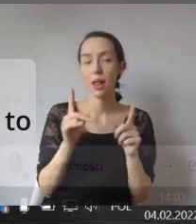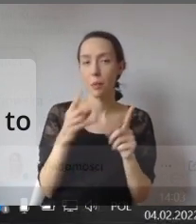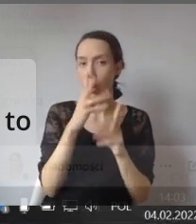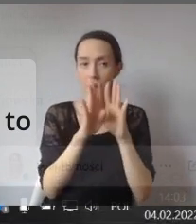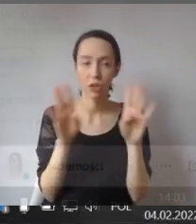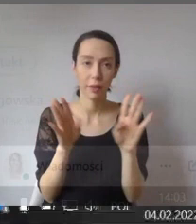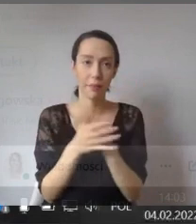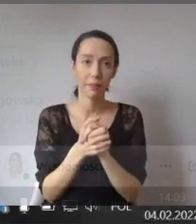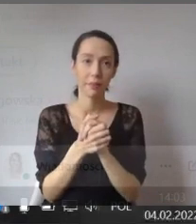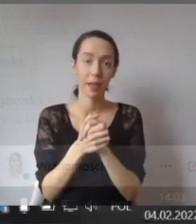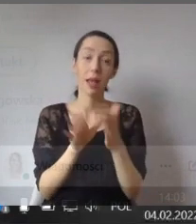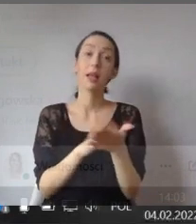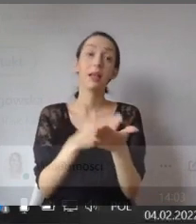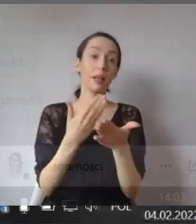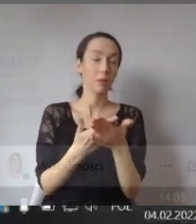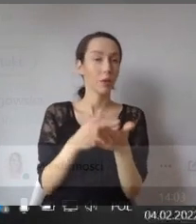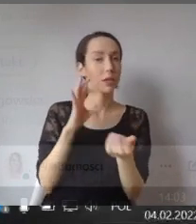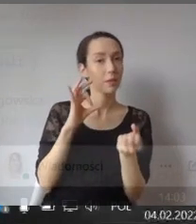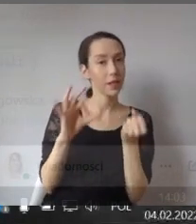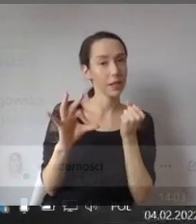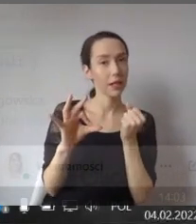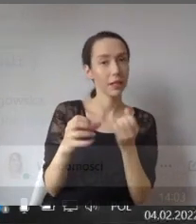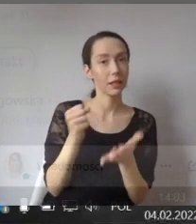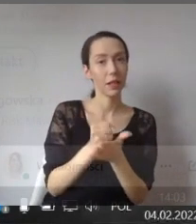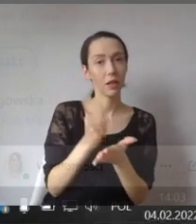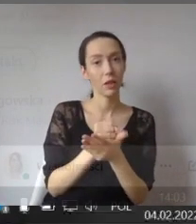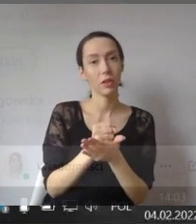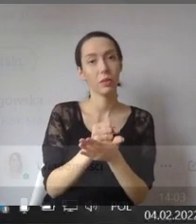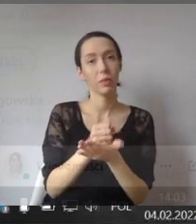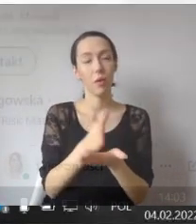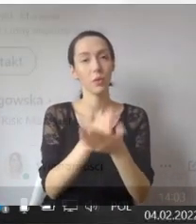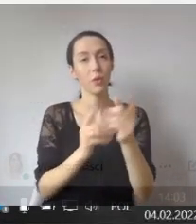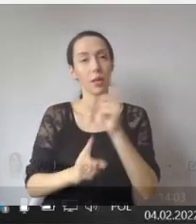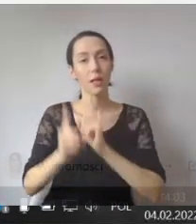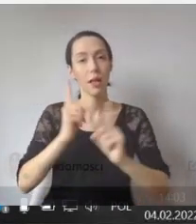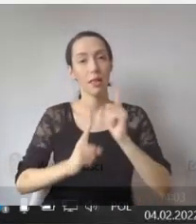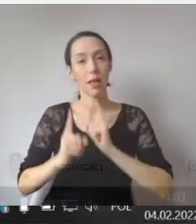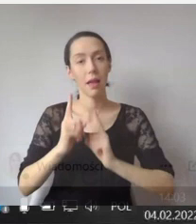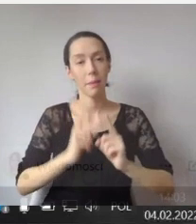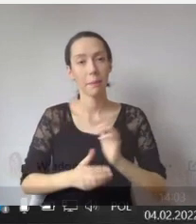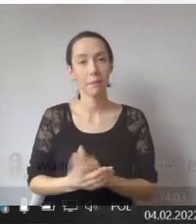pokażę. Czyli na przykład specjalista do spraw obsługi klienta.